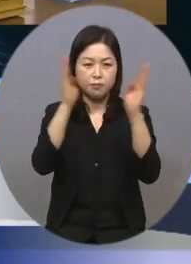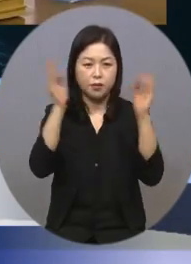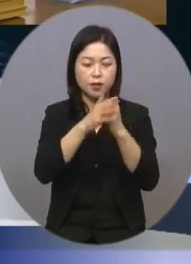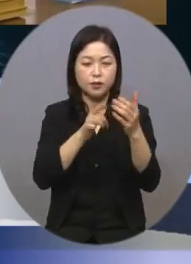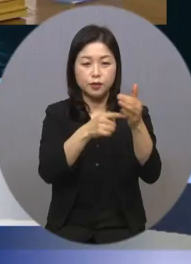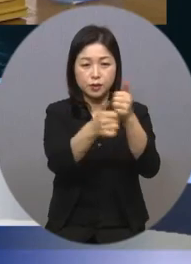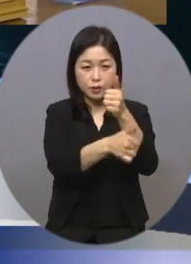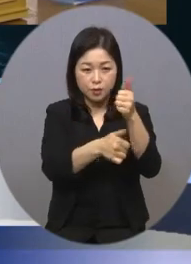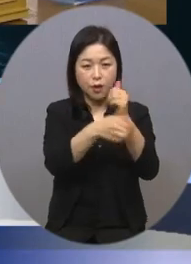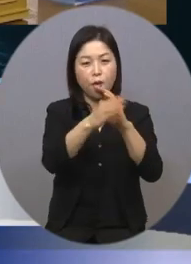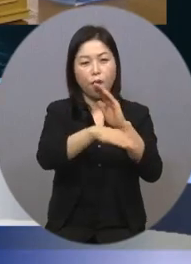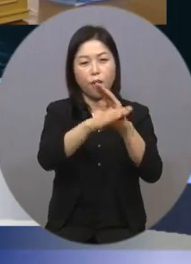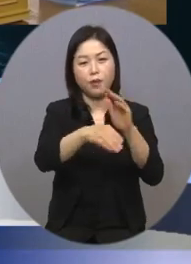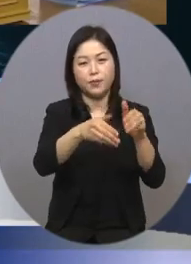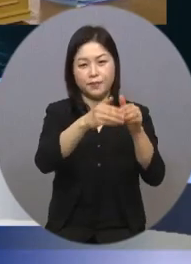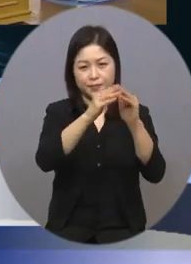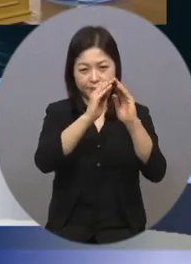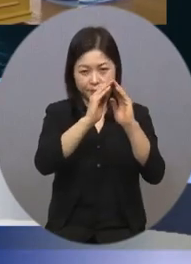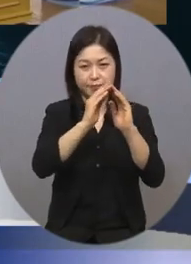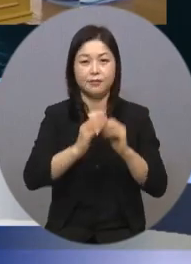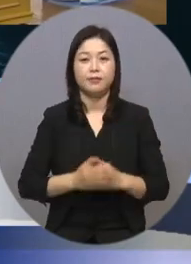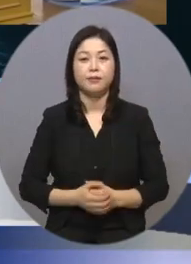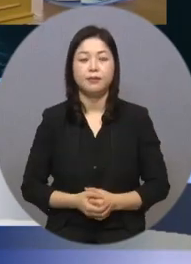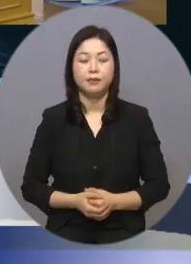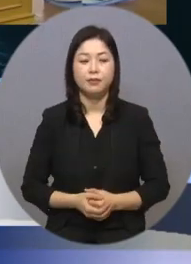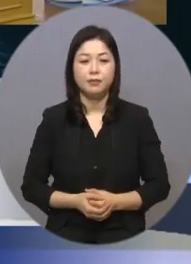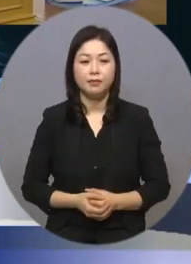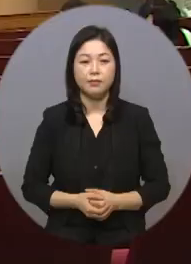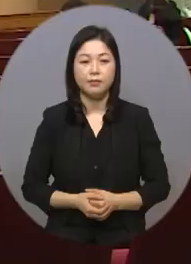공식 출범했는데요. 박성용 기자가 보도합니다.